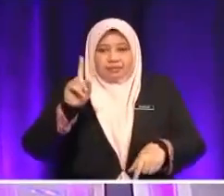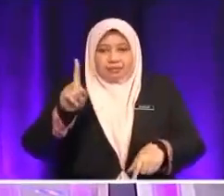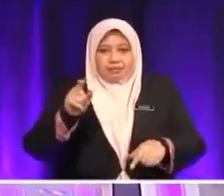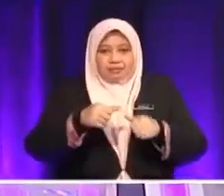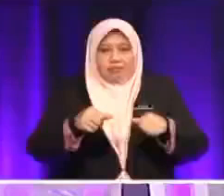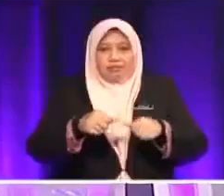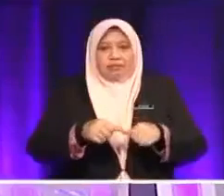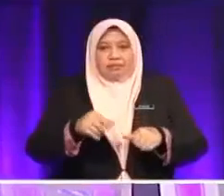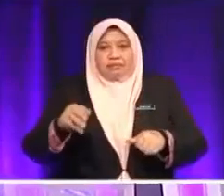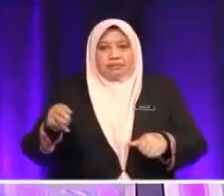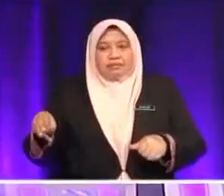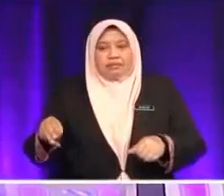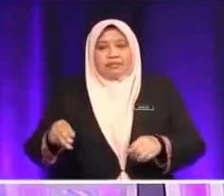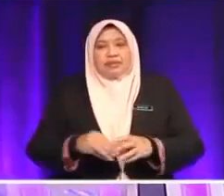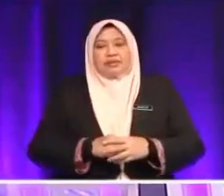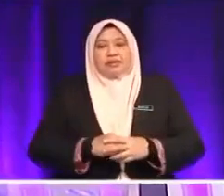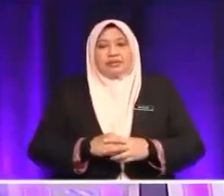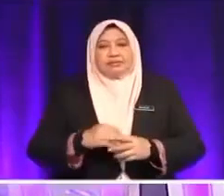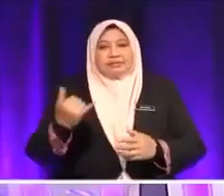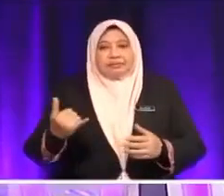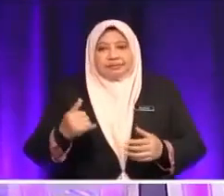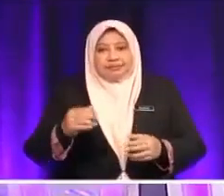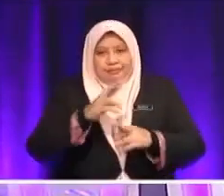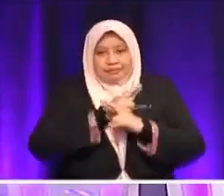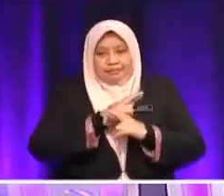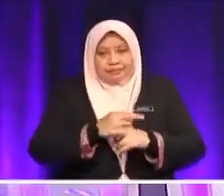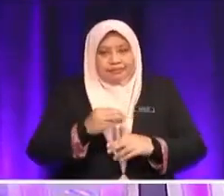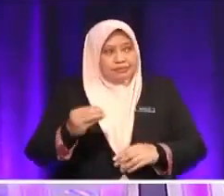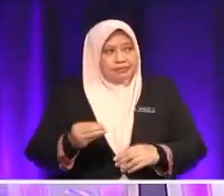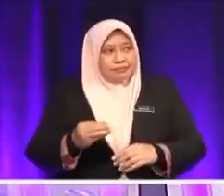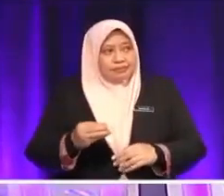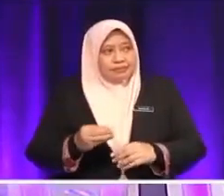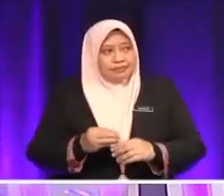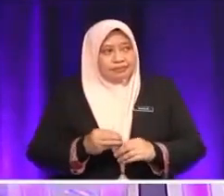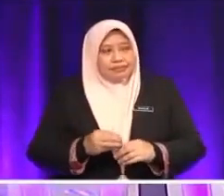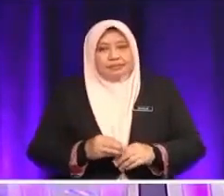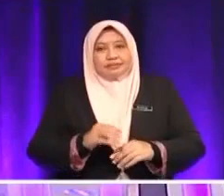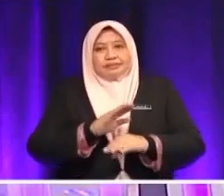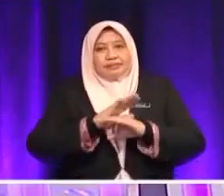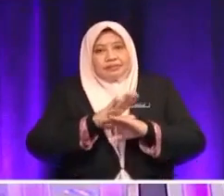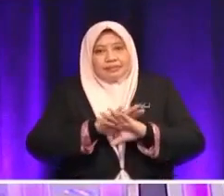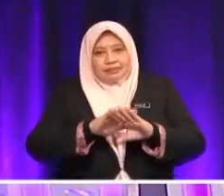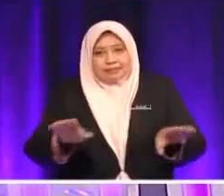belikat ini kita akan melihat sebentar ingat balik seperti saja mengenai terus